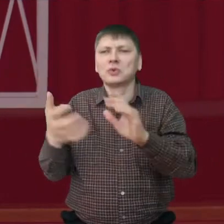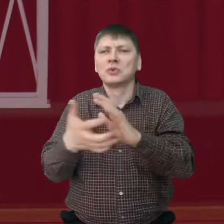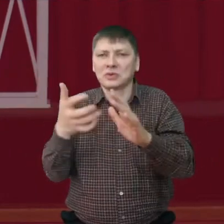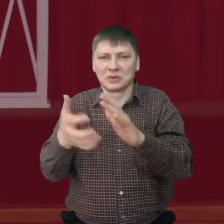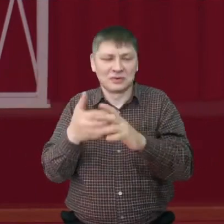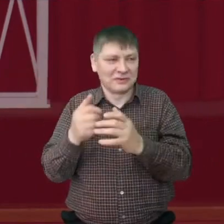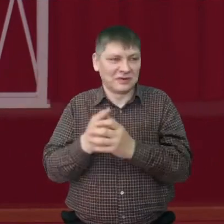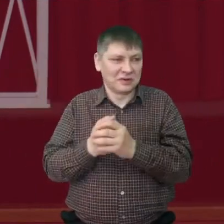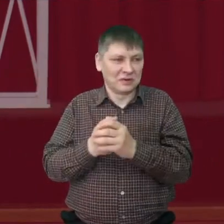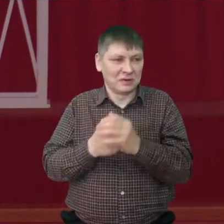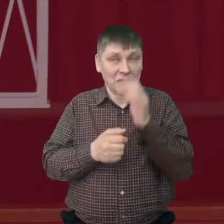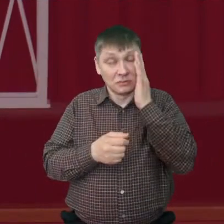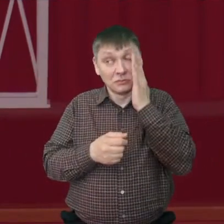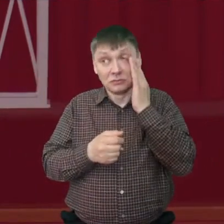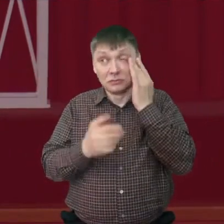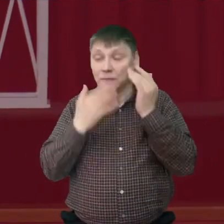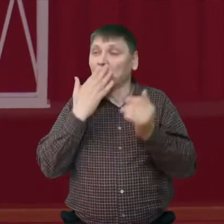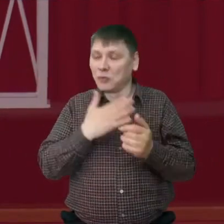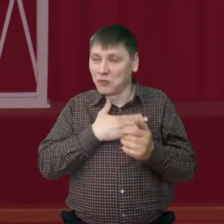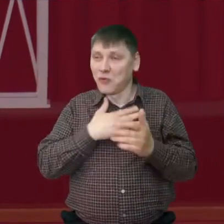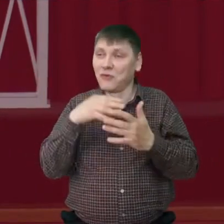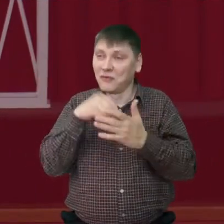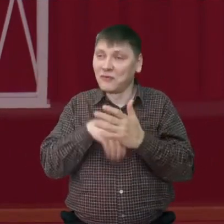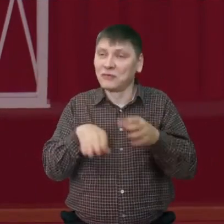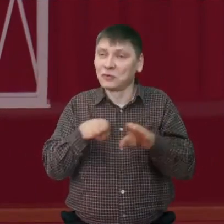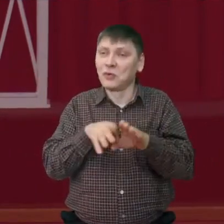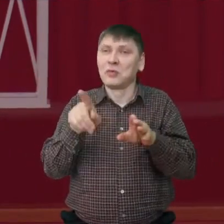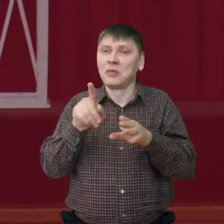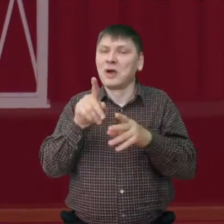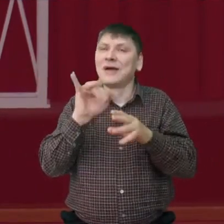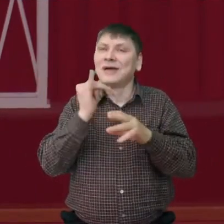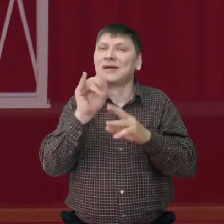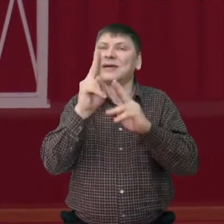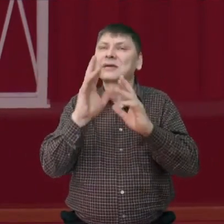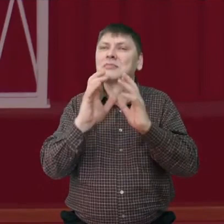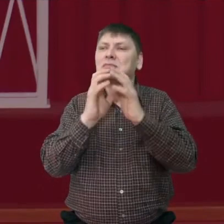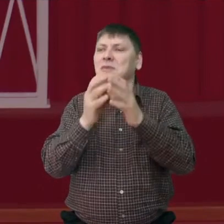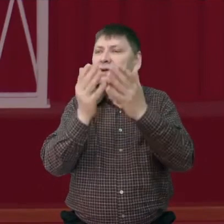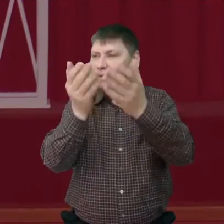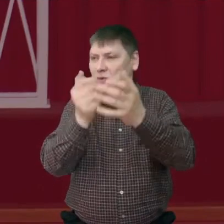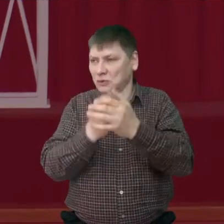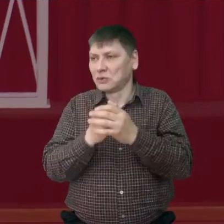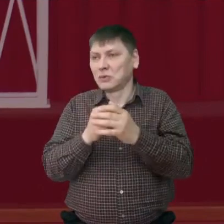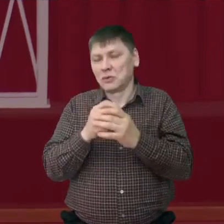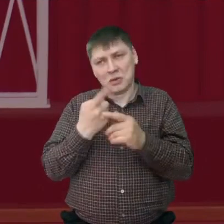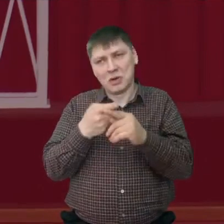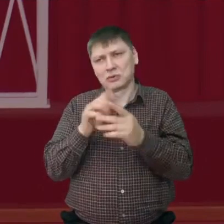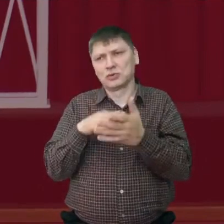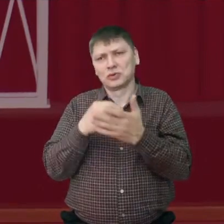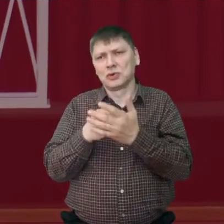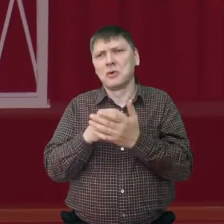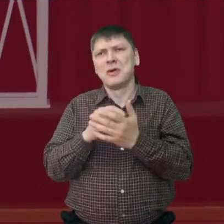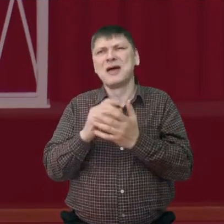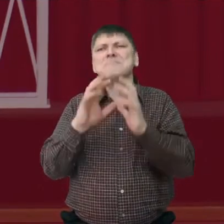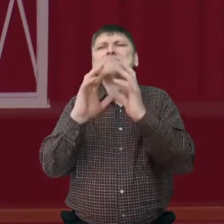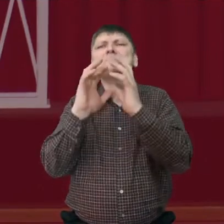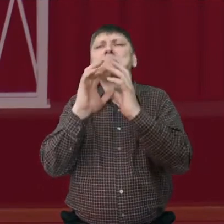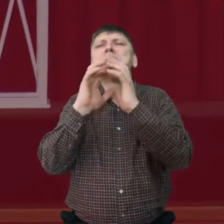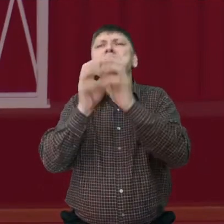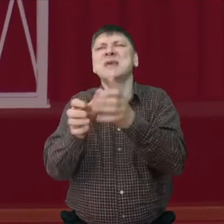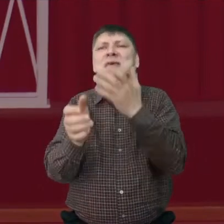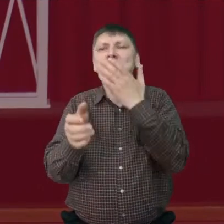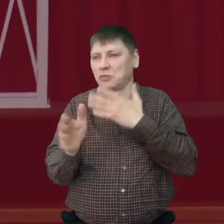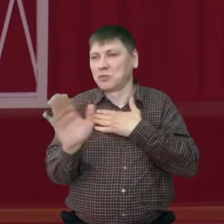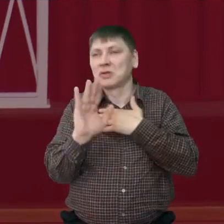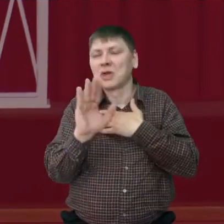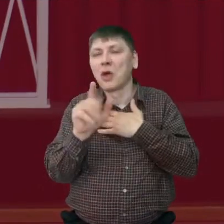достает. Любовь проявляется в том числе в отношении к миру, который нас окружает. Это не означает любить мирской образ жизни, но любить